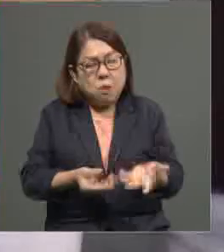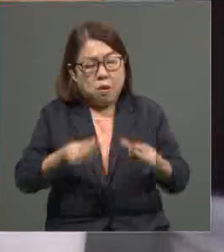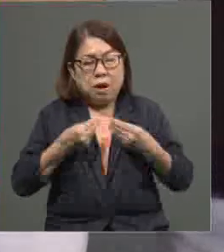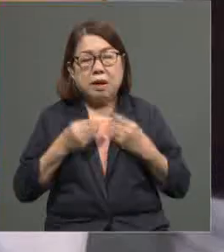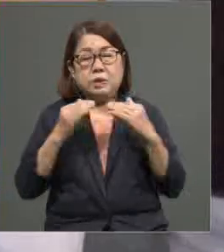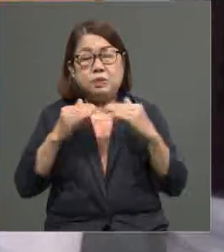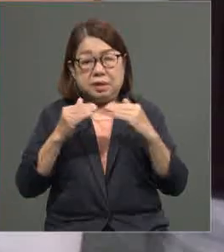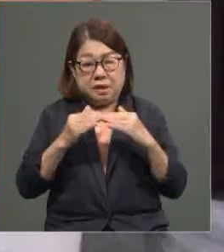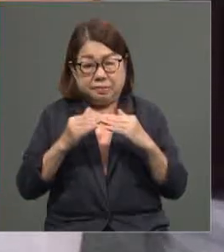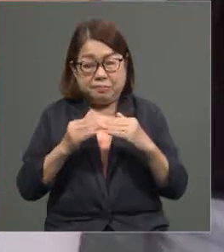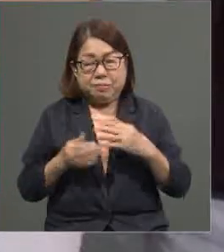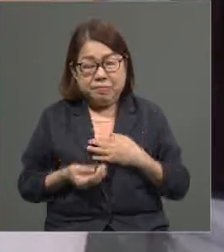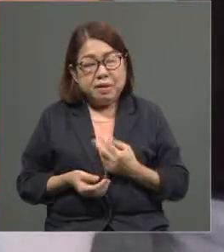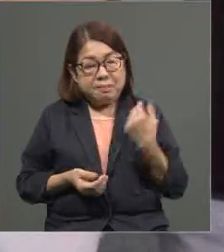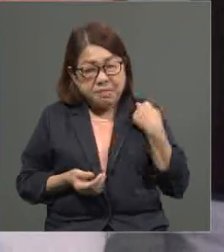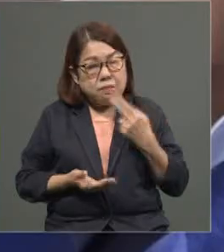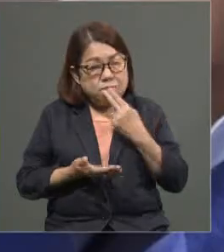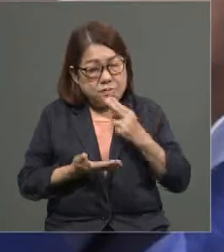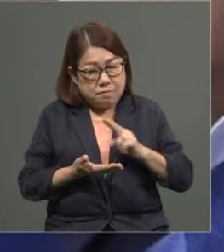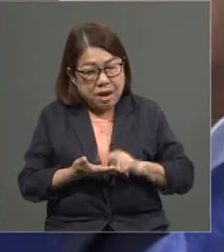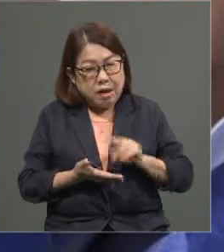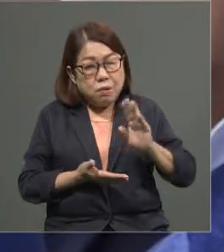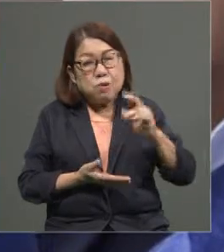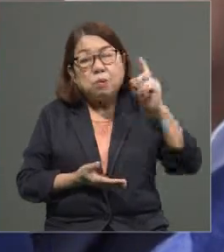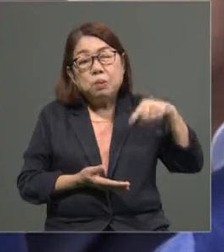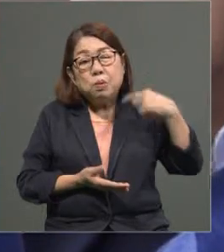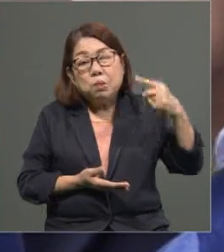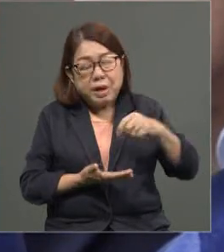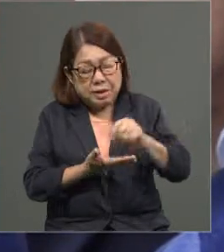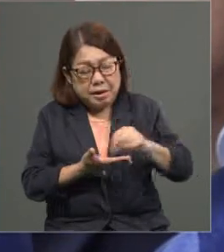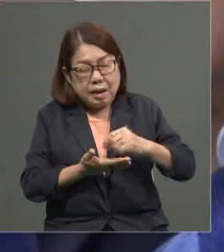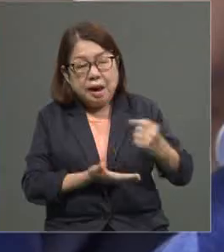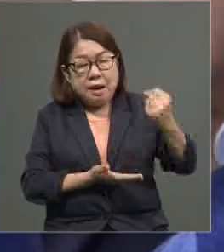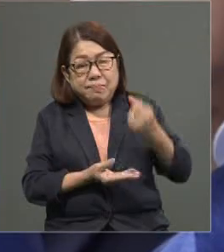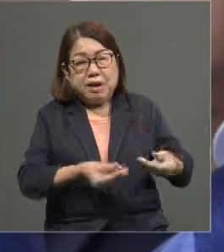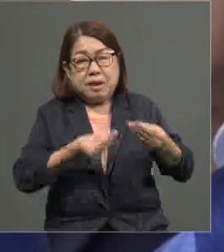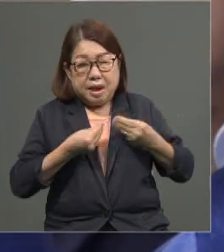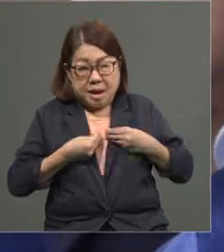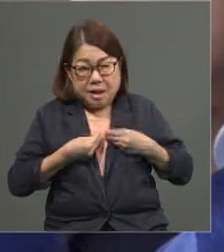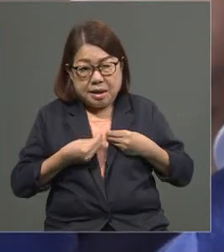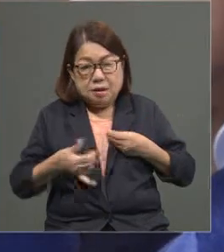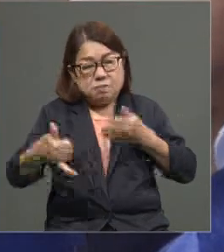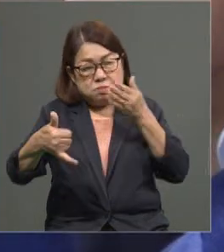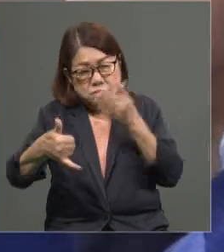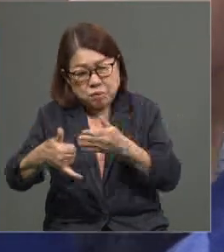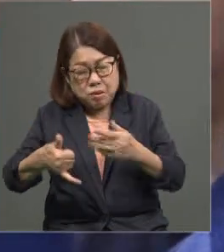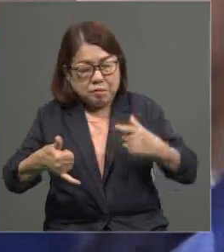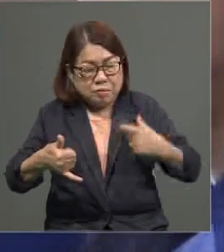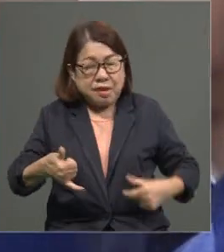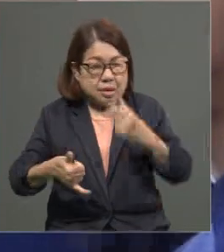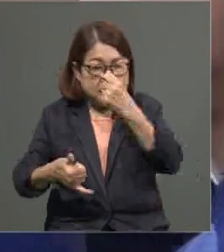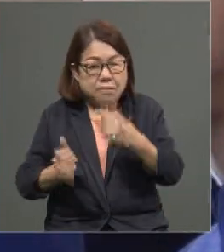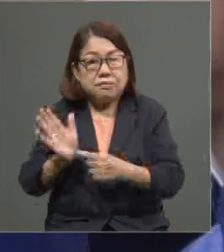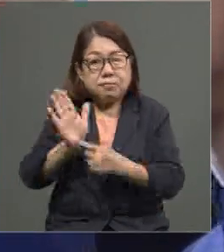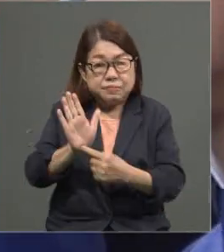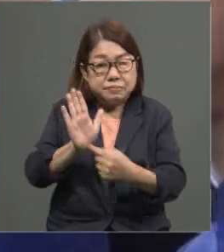คุณสนธิก็เลยแสดงหนังสือมอบอำนาจจากเจ้อ้อยให้ดำเนินคดีกับทนายตั้มให้ผู้สื่อข่าวดูด้วยครับและยืนยันกับผู้สื่อข่าวว่า